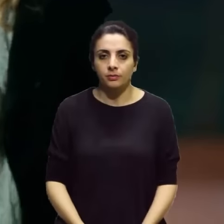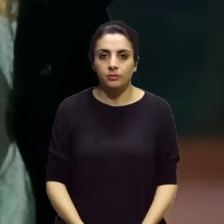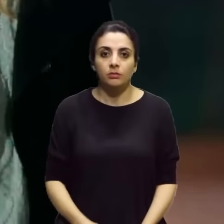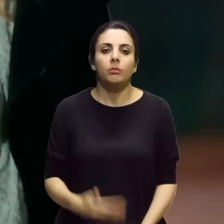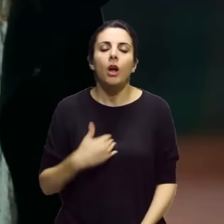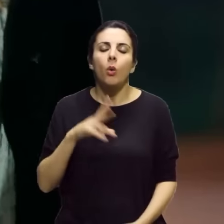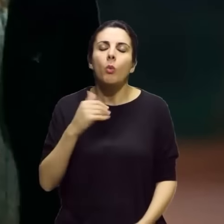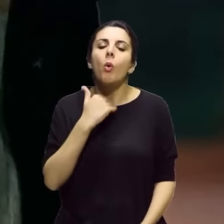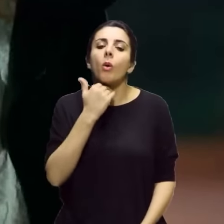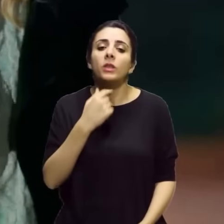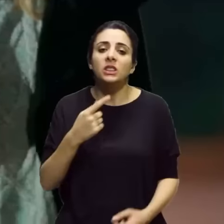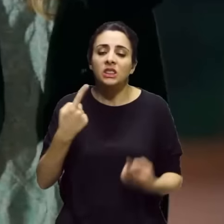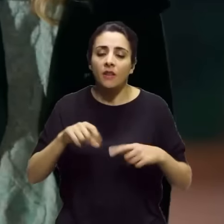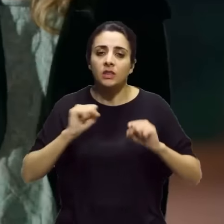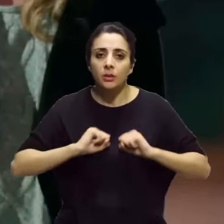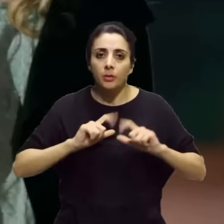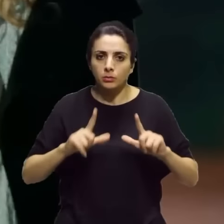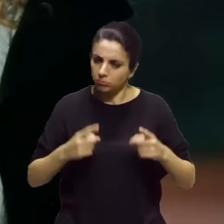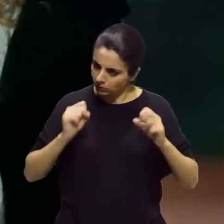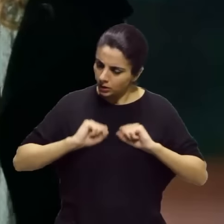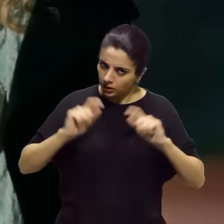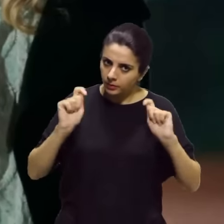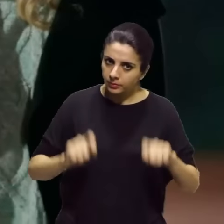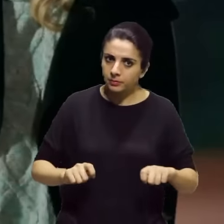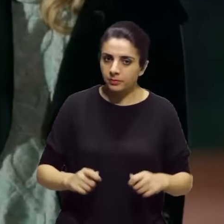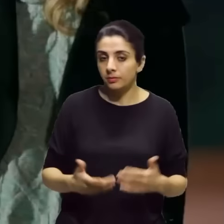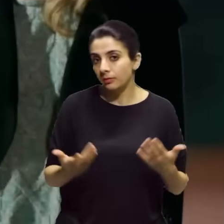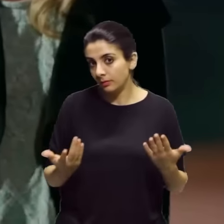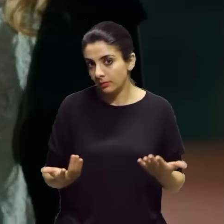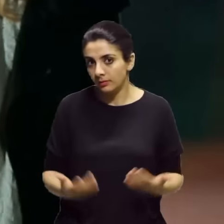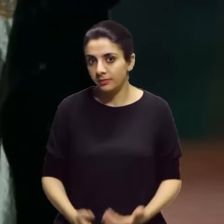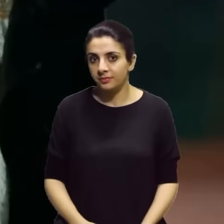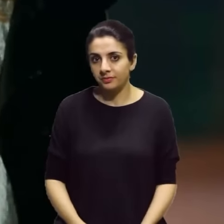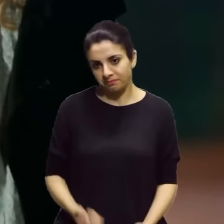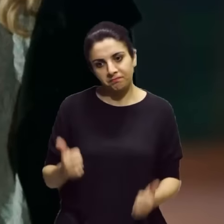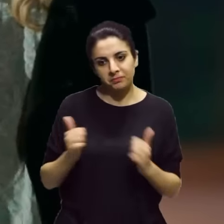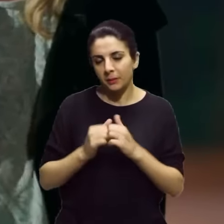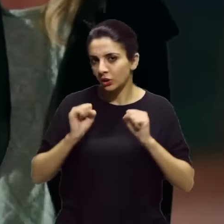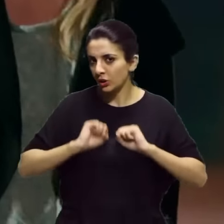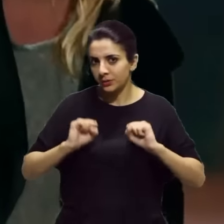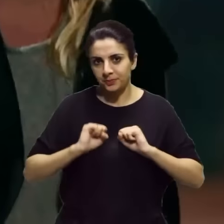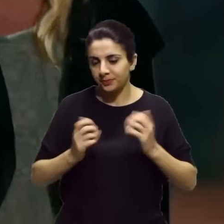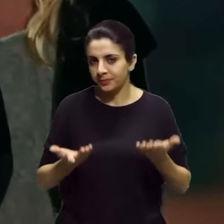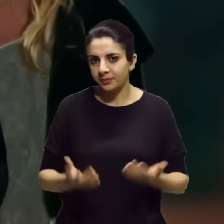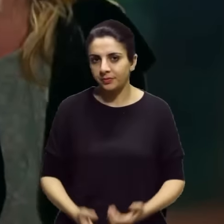Ama ben de uyuyamam ki, sınava çalışmam lazım. Çalışırsın. Yani çalışırız.